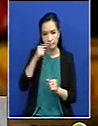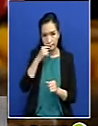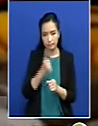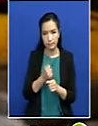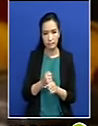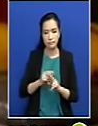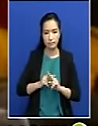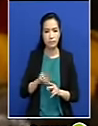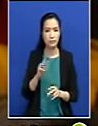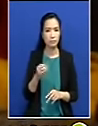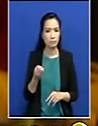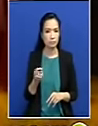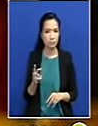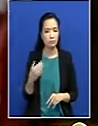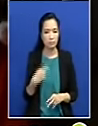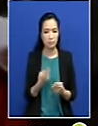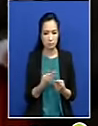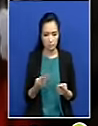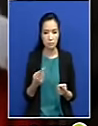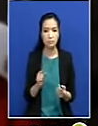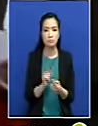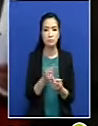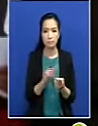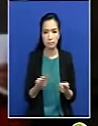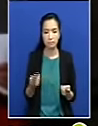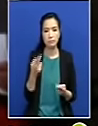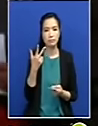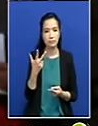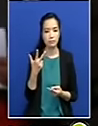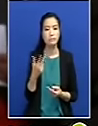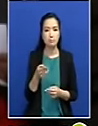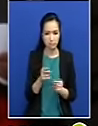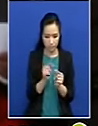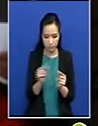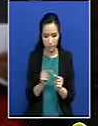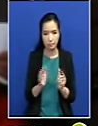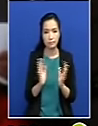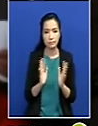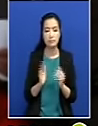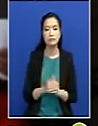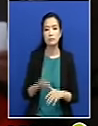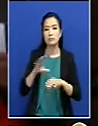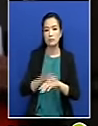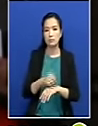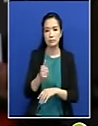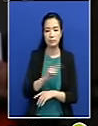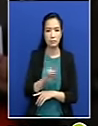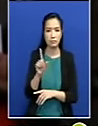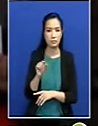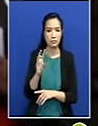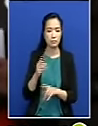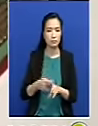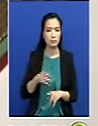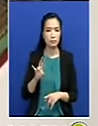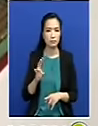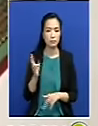ประดิษฐ์ปืน M16 ก็มีเหมือนกันรวมทั้งสิ้นพบปืน3กระบอกแล้วก็เครื่องกระสุนจำนวนมากจับได้ตั้งแต่วันที่26กรกฎ